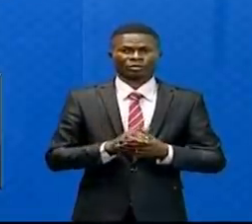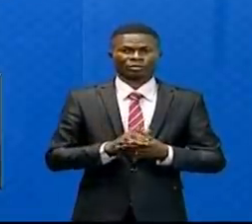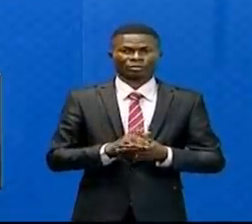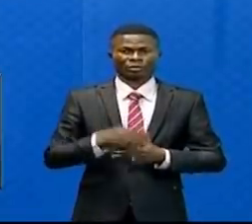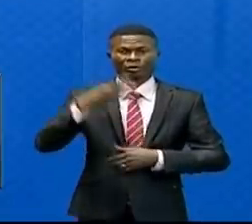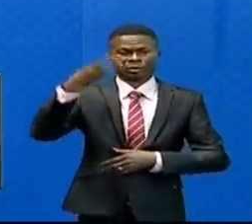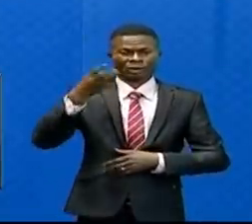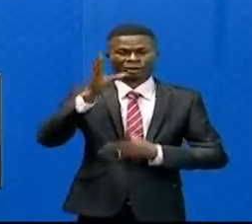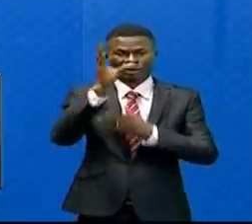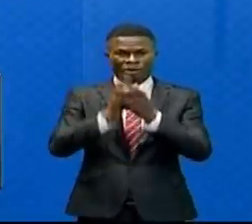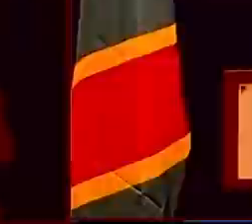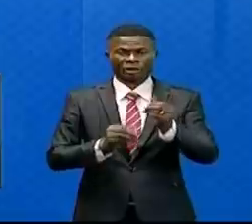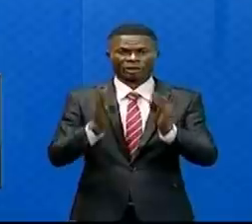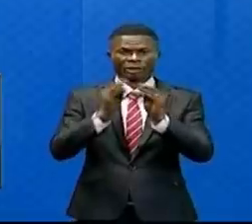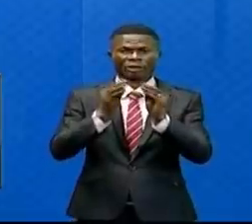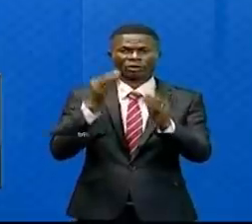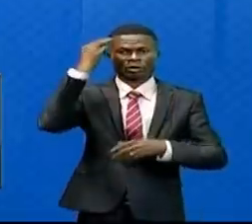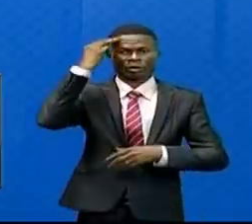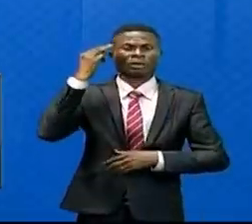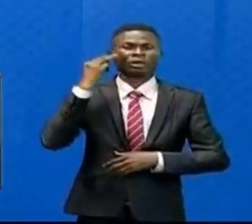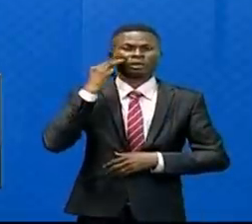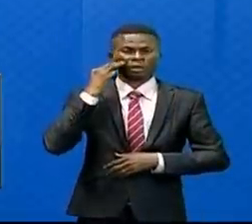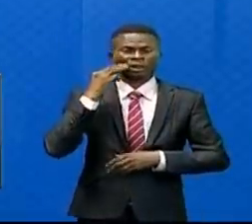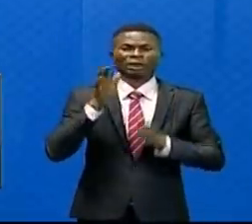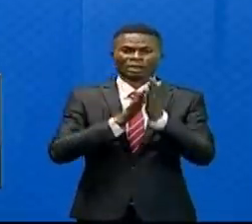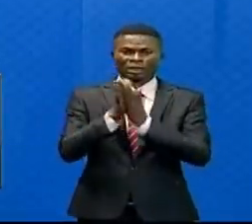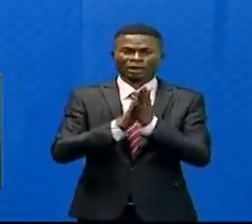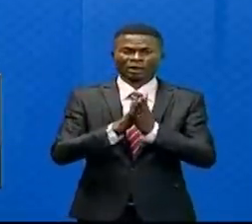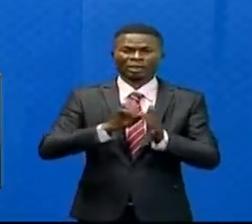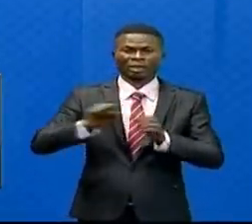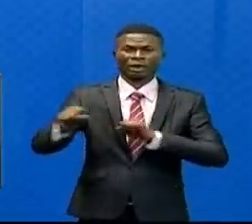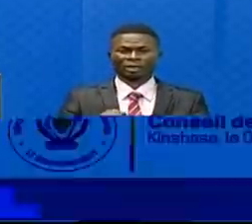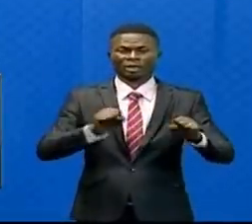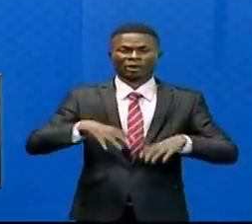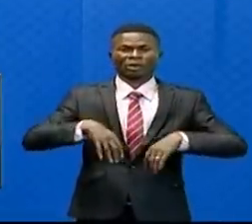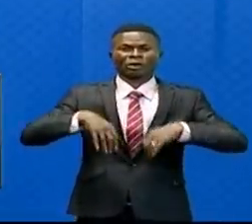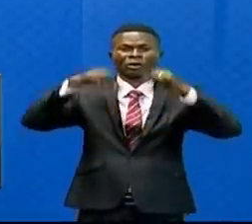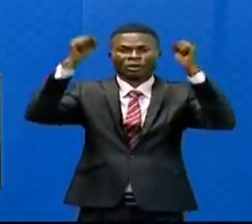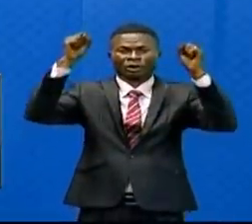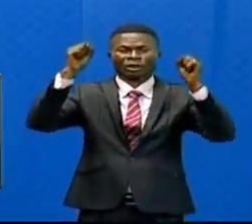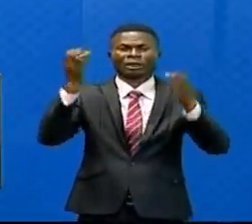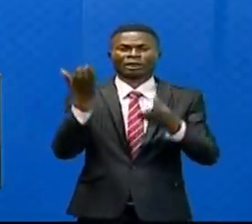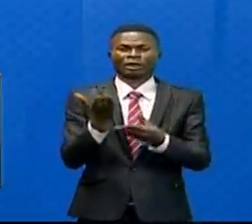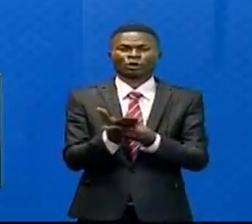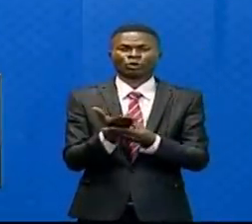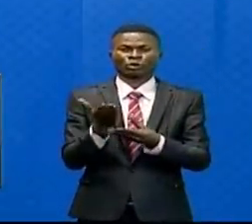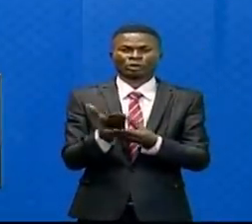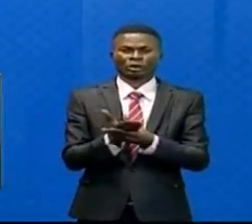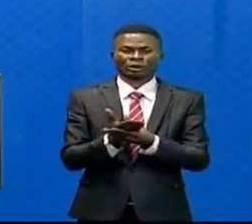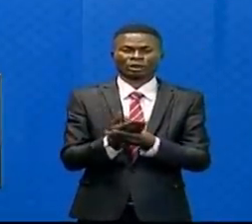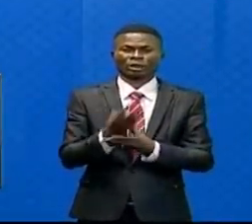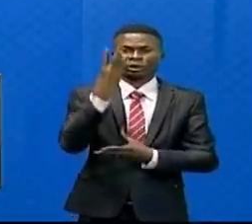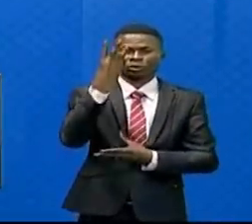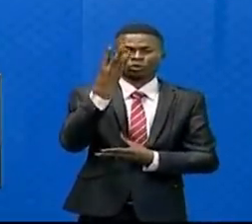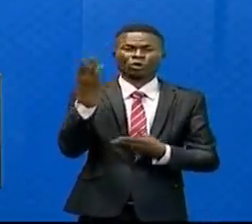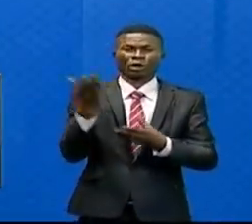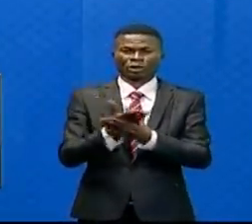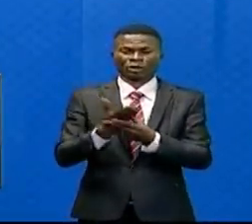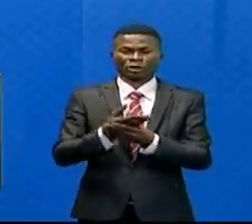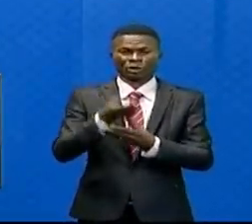Quatrième chapitre du Conseil de ministres, relatif à l'examen et à l'adoption des dossiers. Trois dossiers.